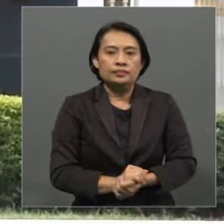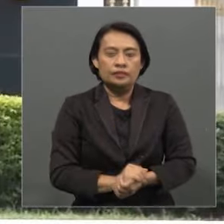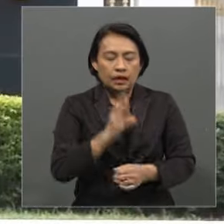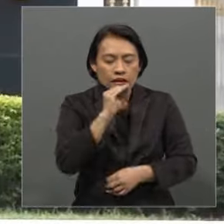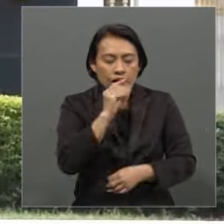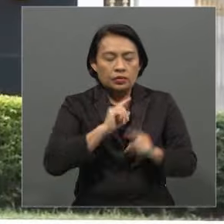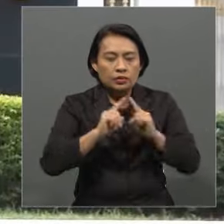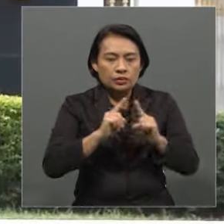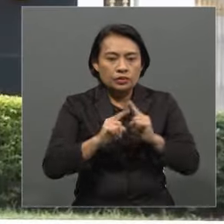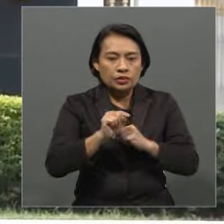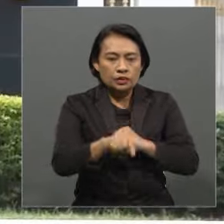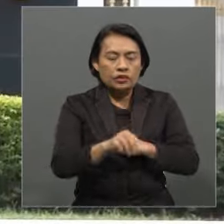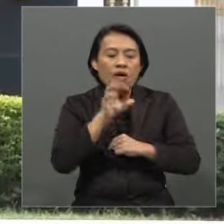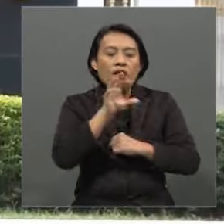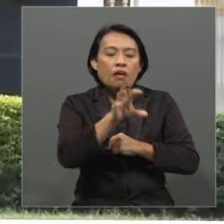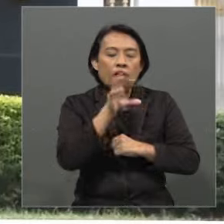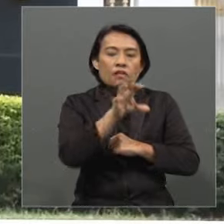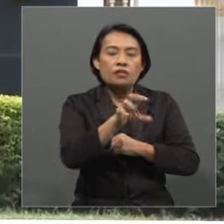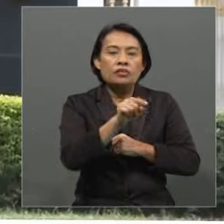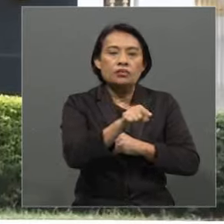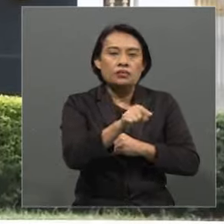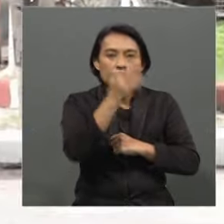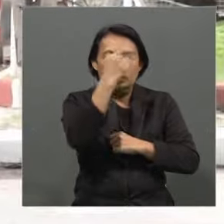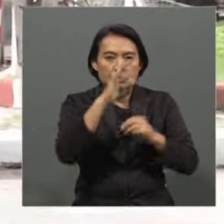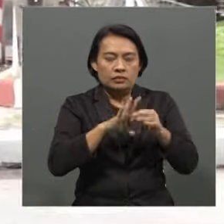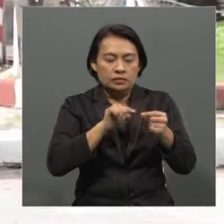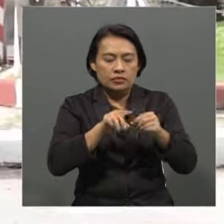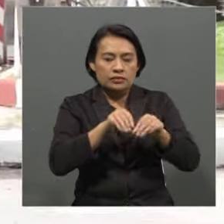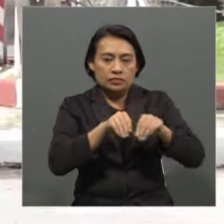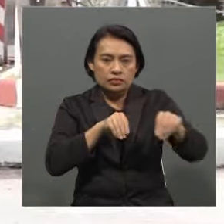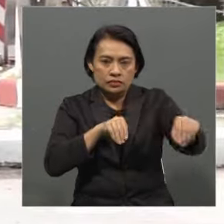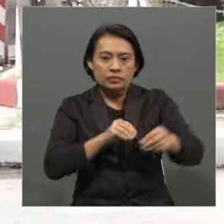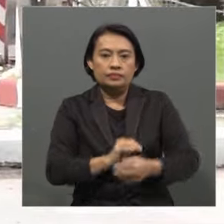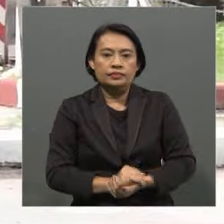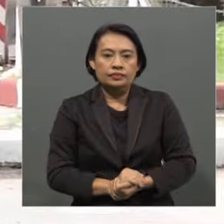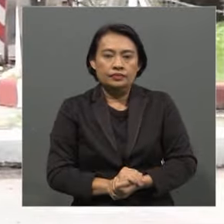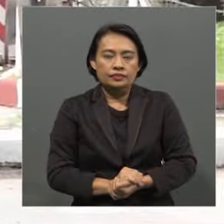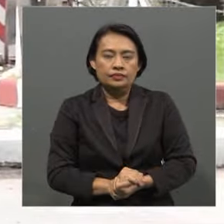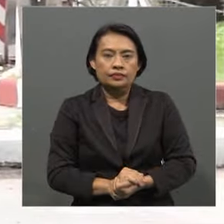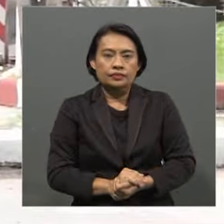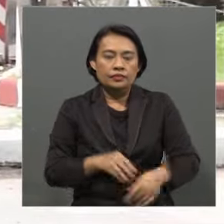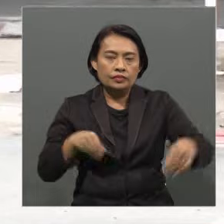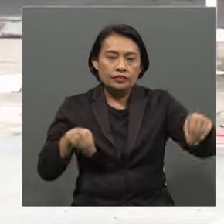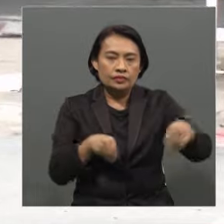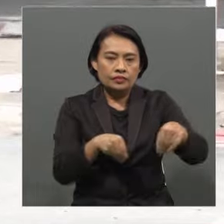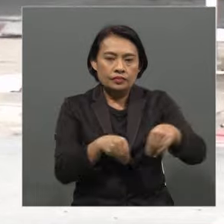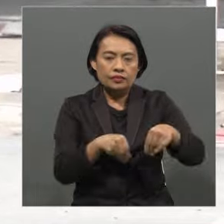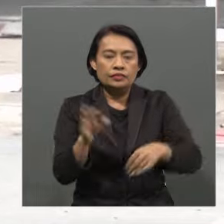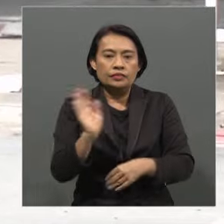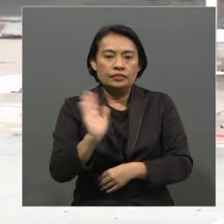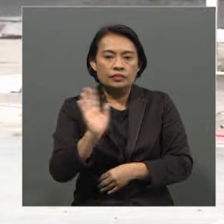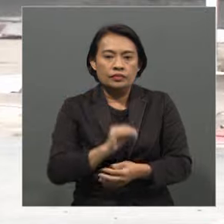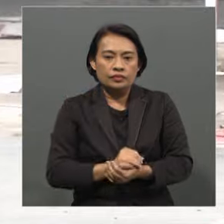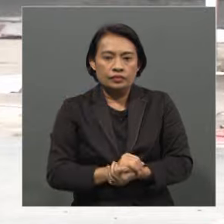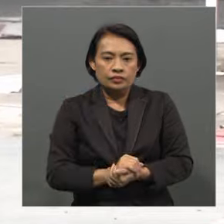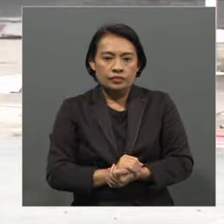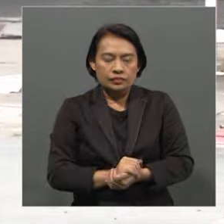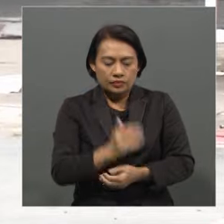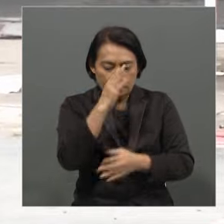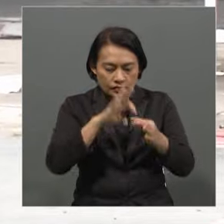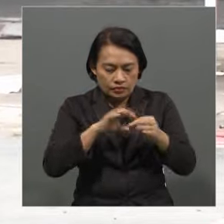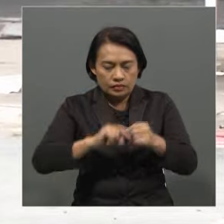เนี่ยมันต้องตะโกนพูดกันเพราะมันไกลกันนะถึงจะได้ยินไม่สามารถที่จะใกล้ชิดกับผู้ต้องขังใหม่ได้ไม่งั้นเจะเรียกว่าแดน